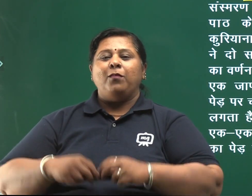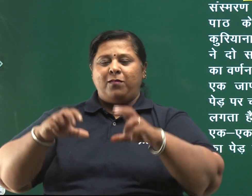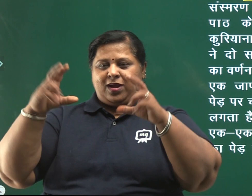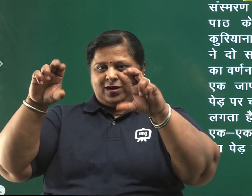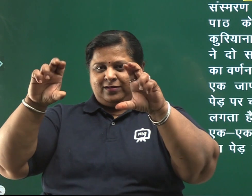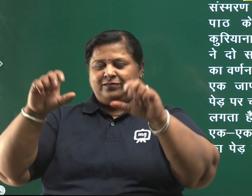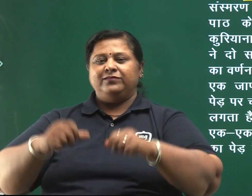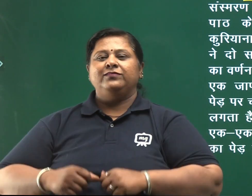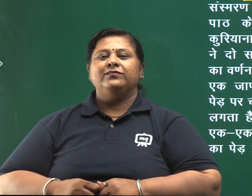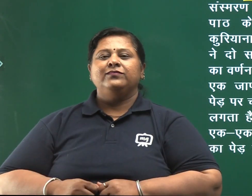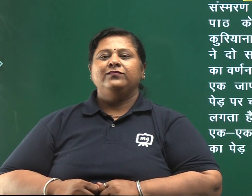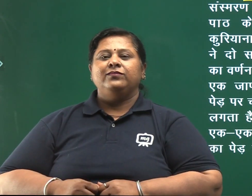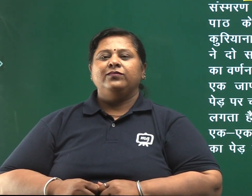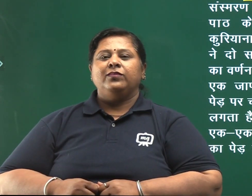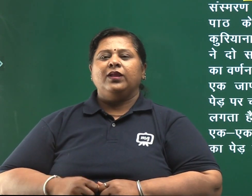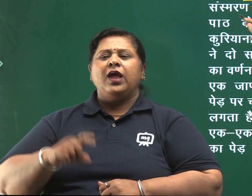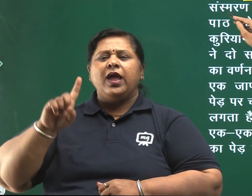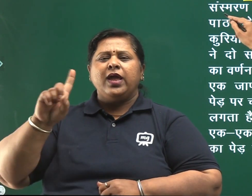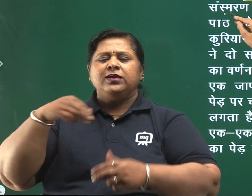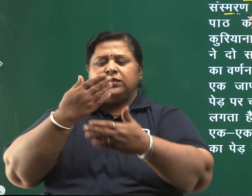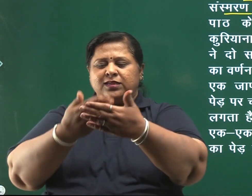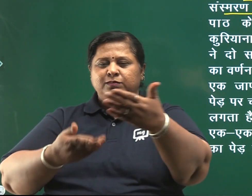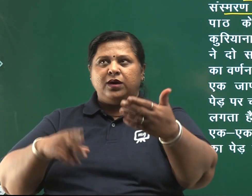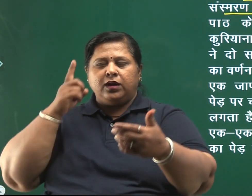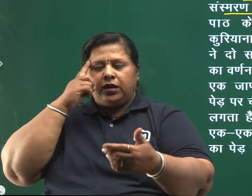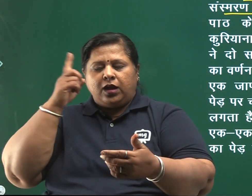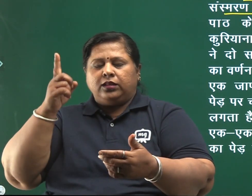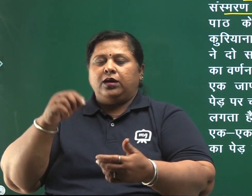पाठ एक संस्मरण पाठ है।